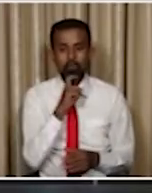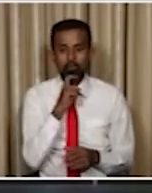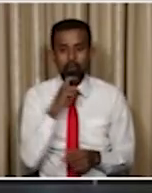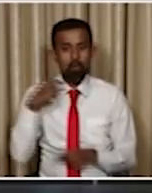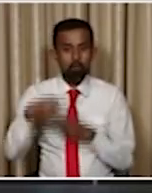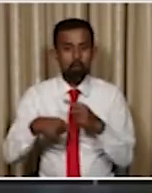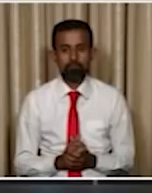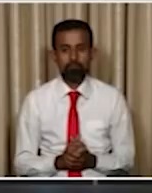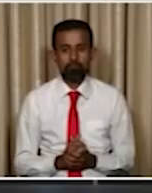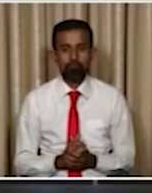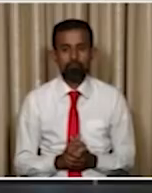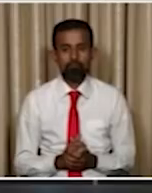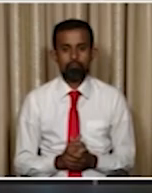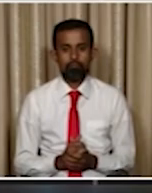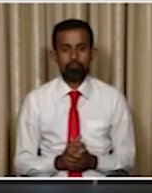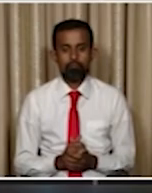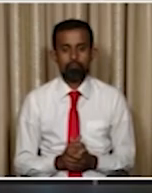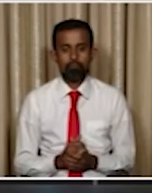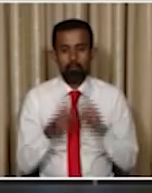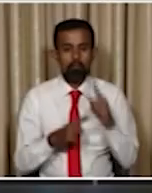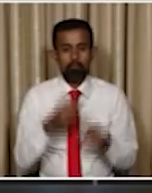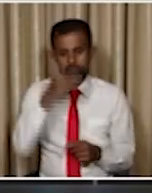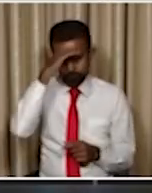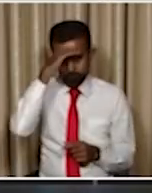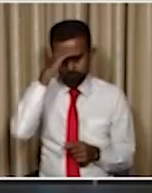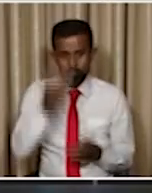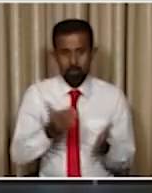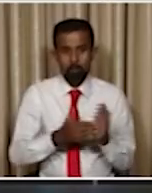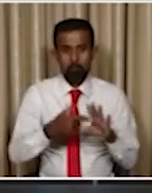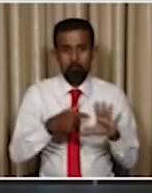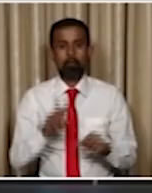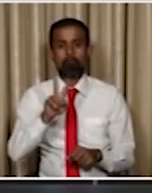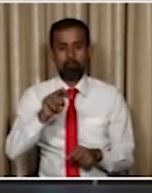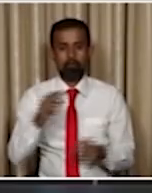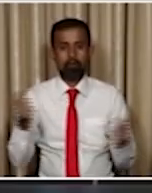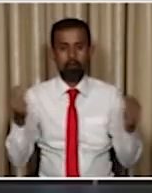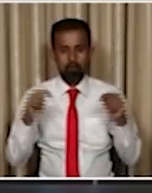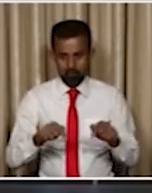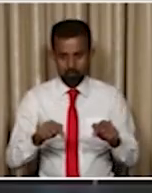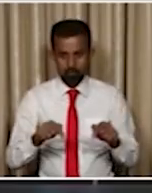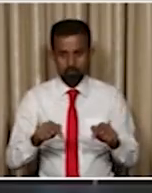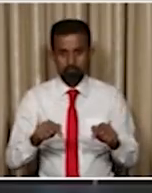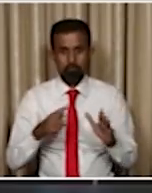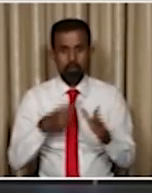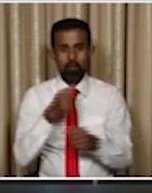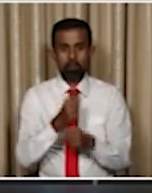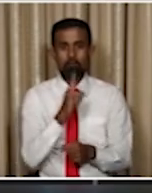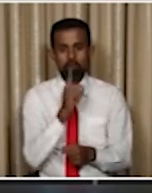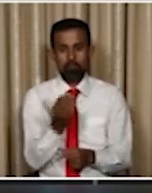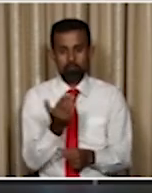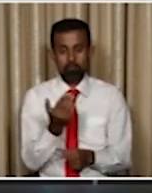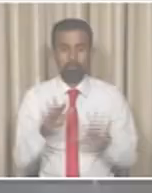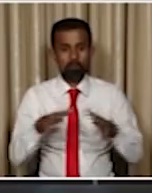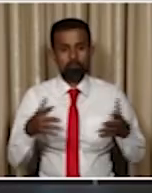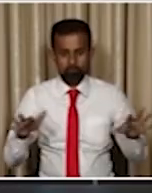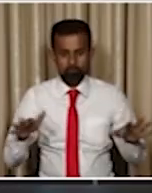යන පුණා එකක් නෙමෙයි. මේ ගරු කතානායකතුමනි ආයි මේ මාසේ මේක ගන්නවා. ඉතින් මං නීතිපති මාර්ගයෙන් ඉල්ලීමක් කළා එදාට මේක